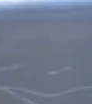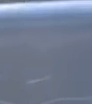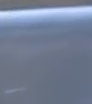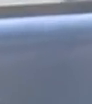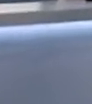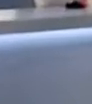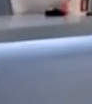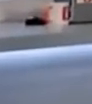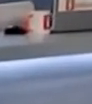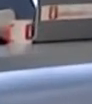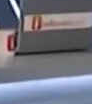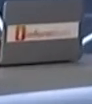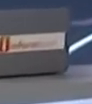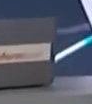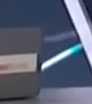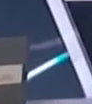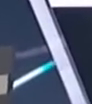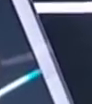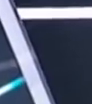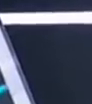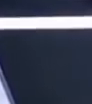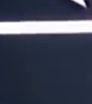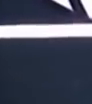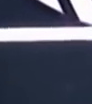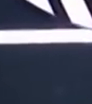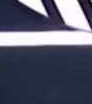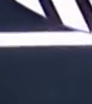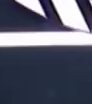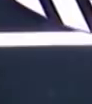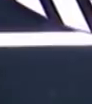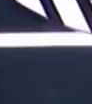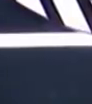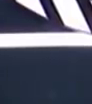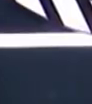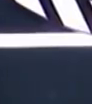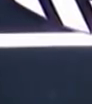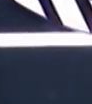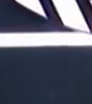алмау үшін YouTube-тағы арнамызға жазылып, лүпіл қойып, қоңырауды басыңыз.